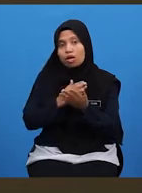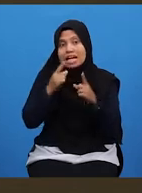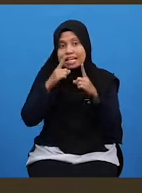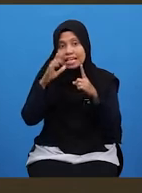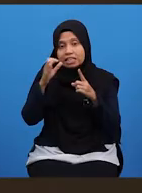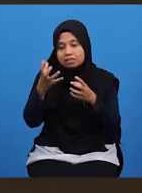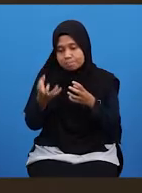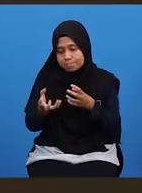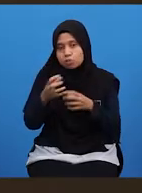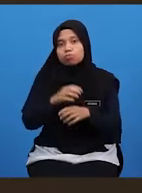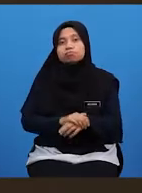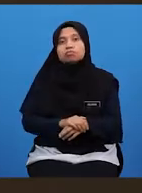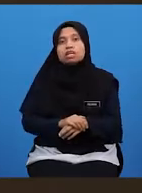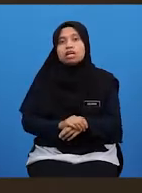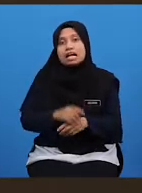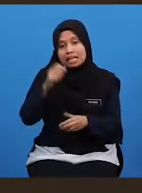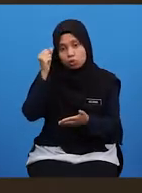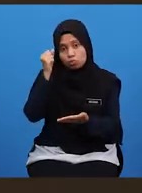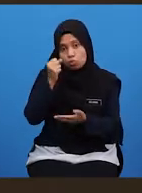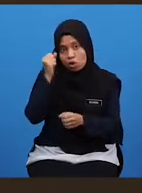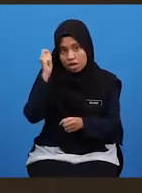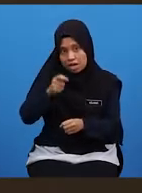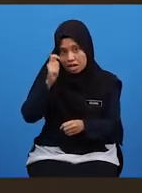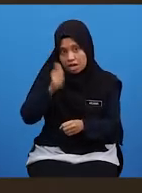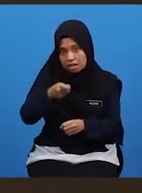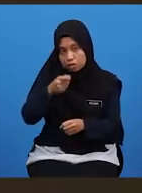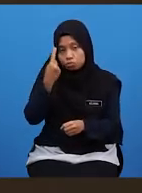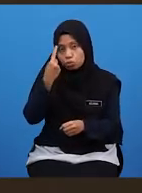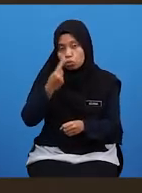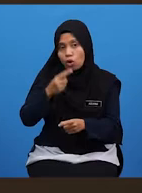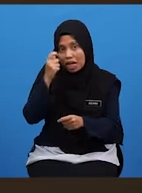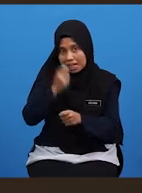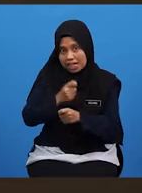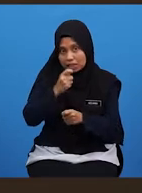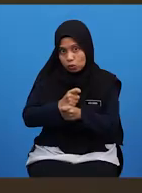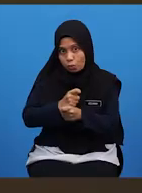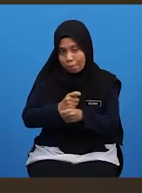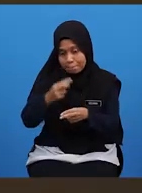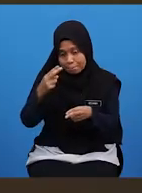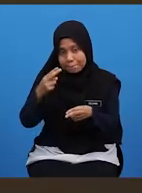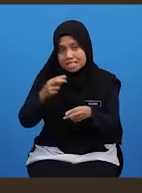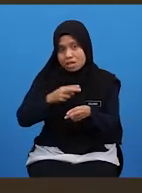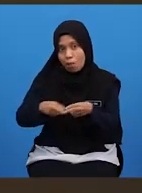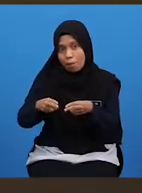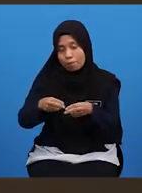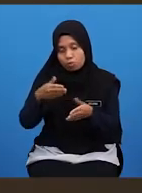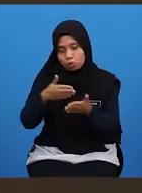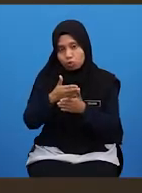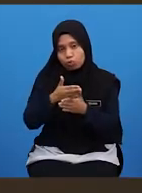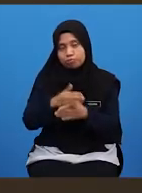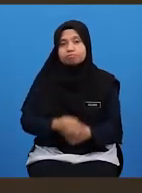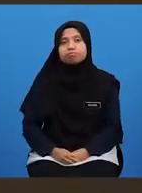beku. Tukul getah, digunakan untuk mengetuk pisau pemotong lilin.